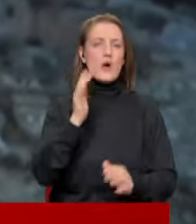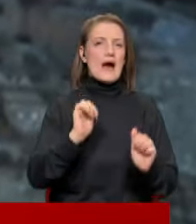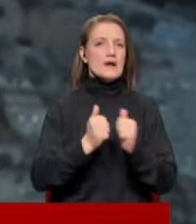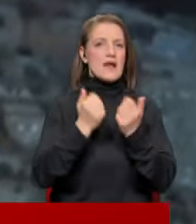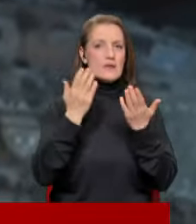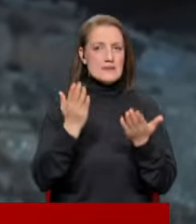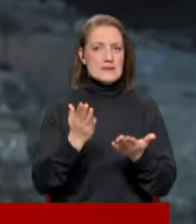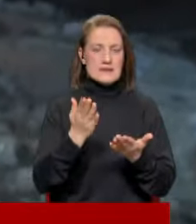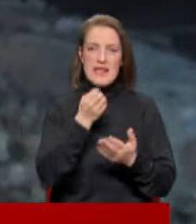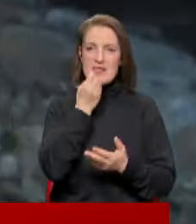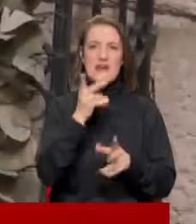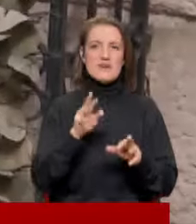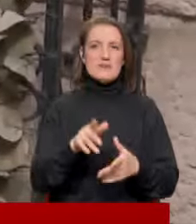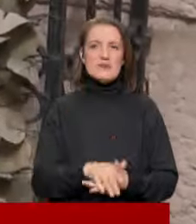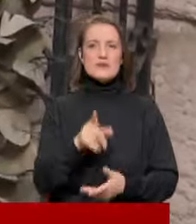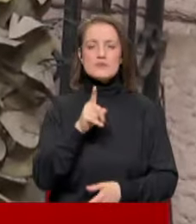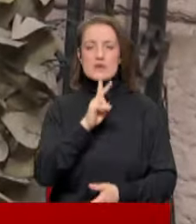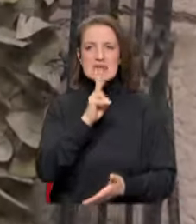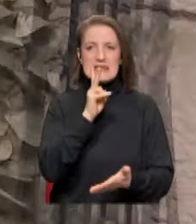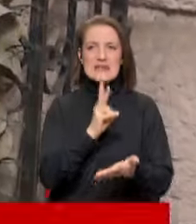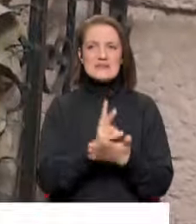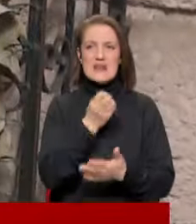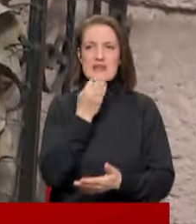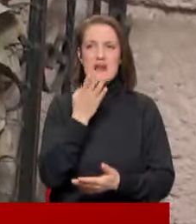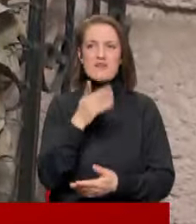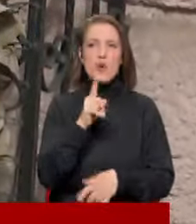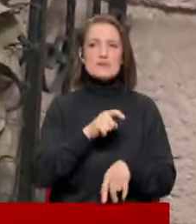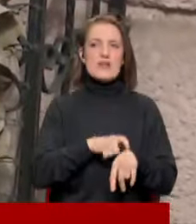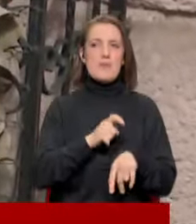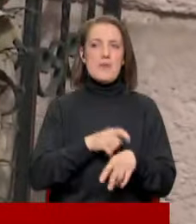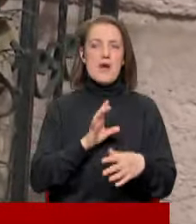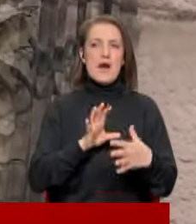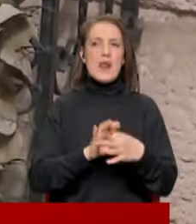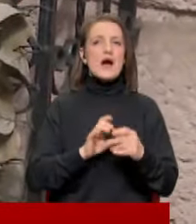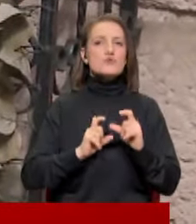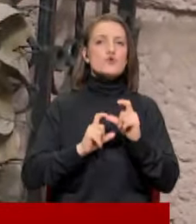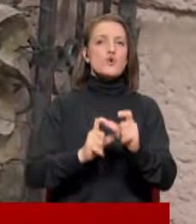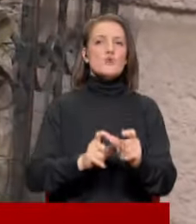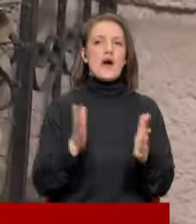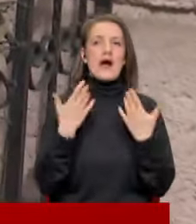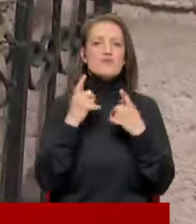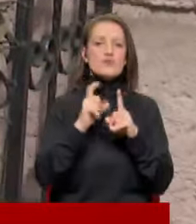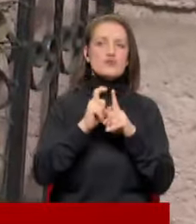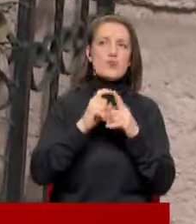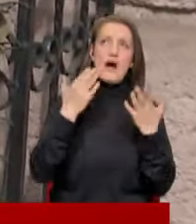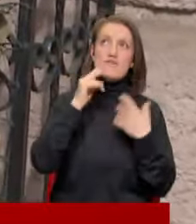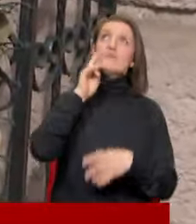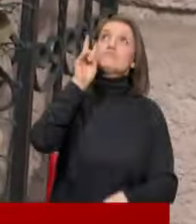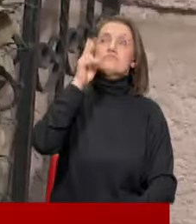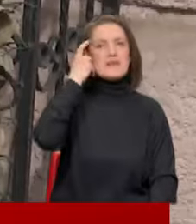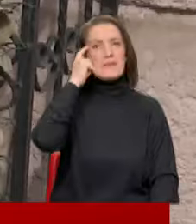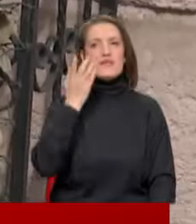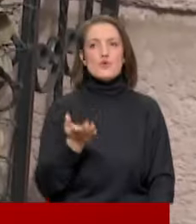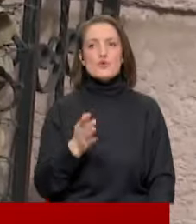kazanın itirafıyla bir itiraf o zamana dair sorduğumuzda hava durumunu gökyüzüne bakarak tahmin